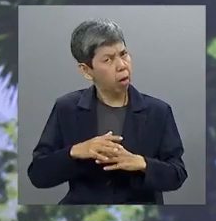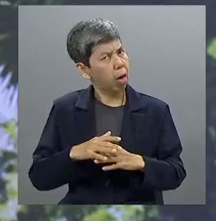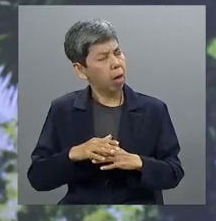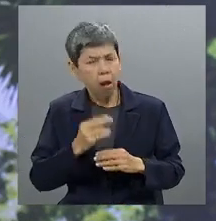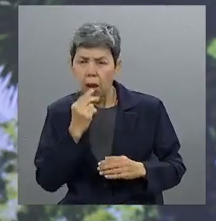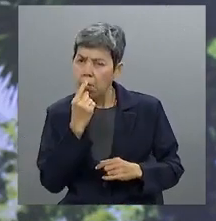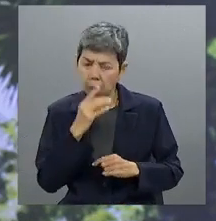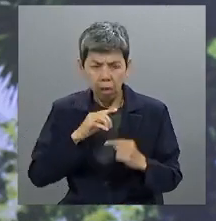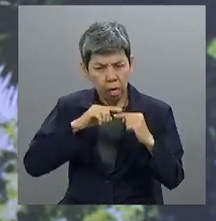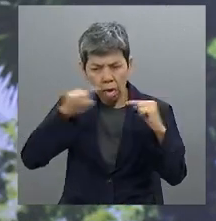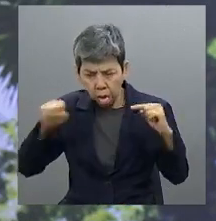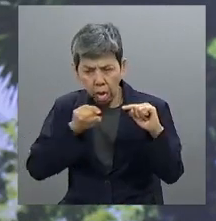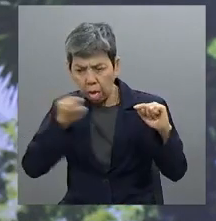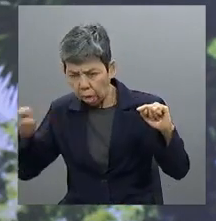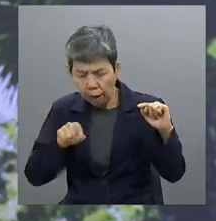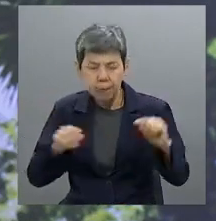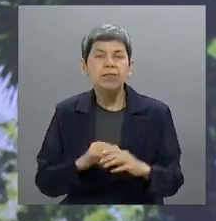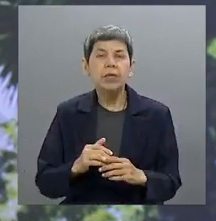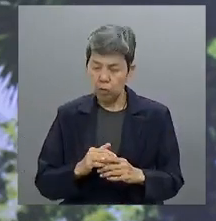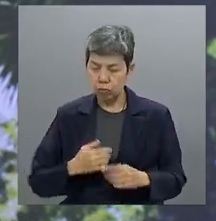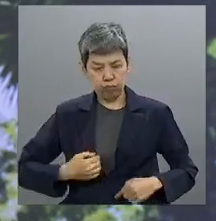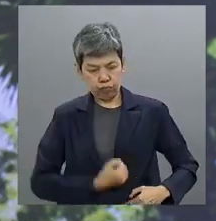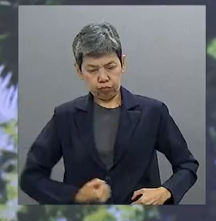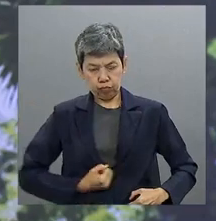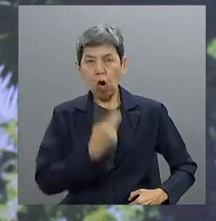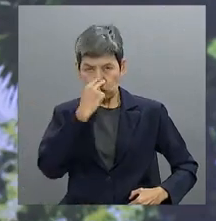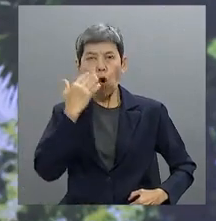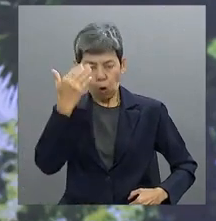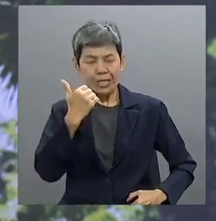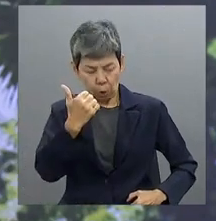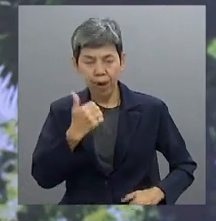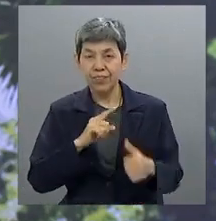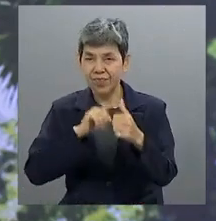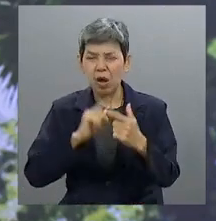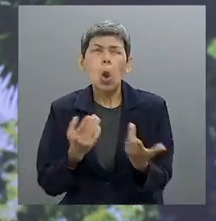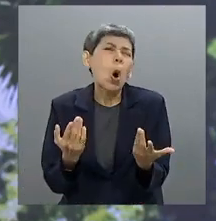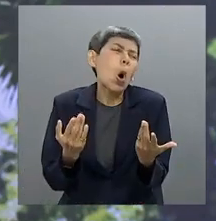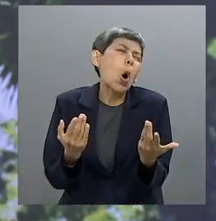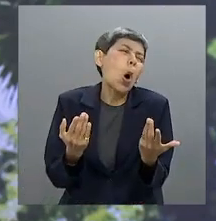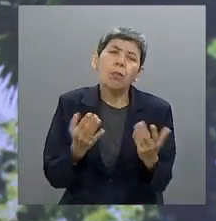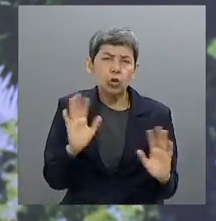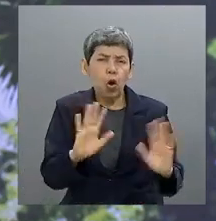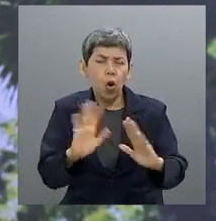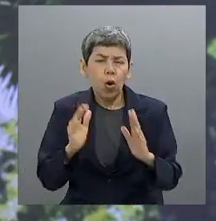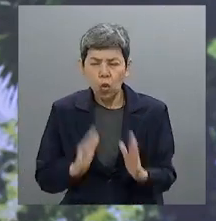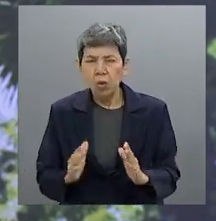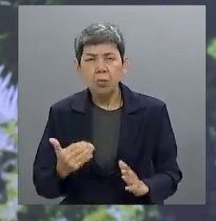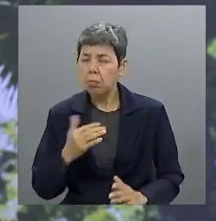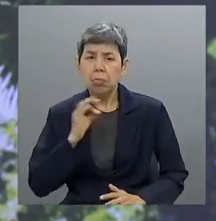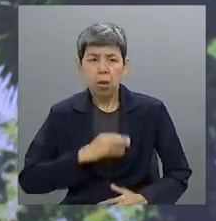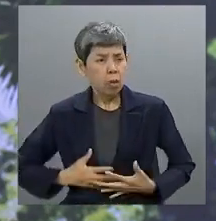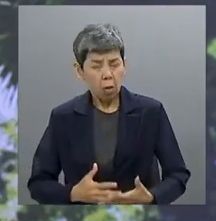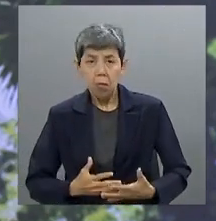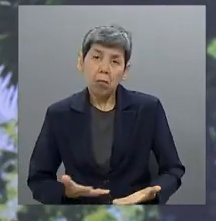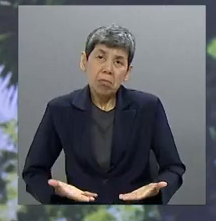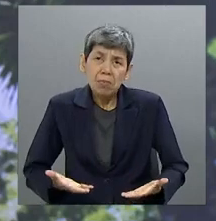ะไรแบบนี้ ค ่ะให้ตรวจการตั้งครรภ์ไว้ก่อนเสมอไว้ต้องรอว่าให้มีอาการการตั้งครรภ์เพราะบางคนก็อาจจะไม่มีเลยคือท้องแบบชิวๆไม่มีอา